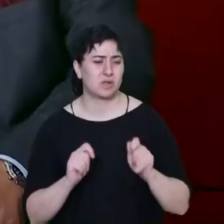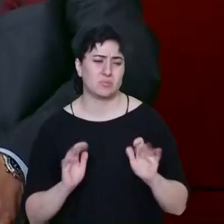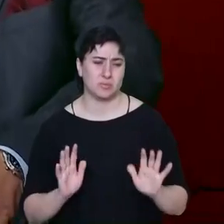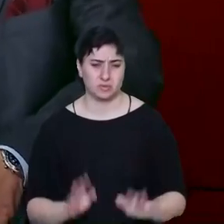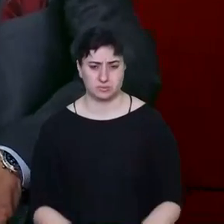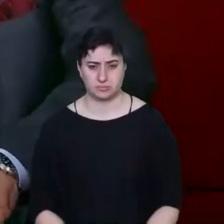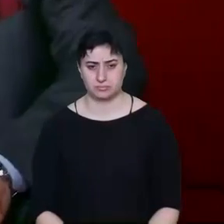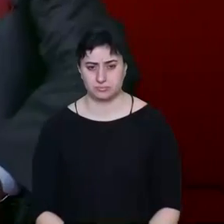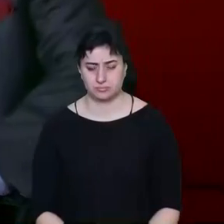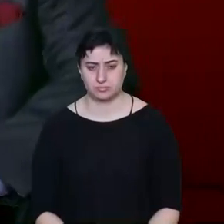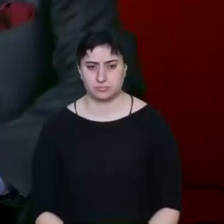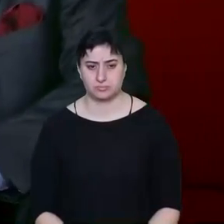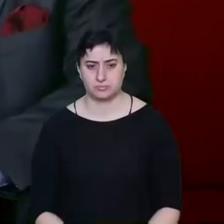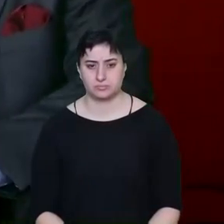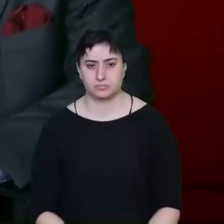ya. Ay.